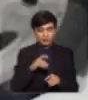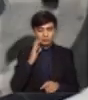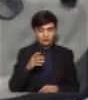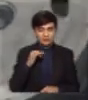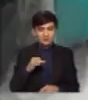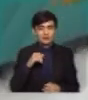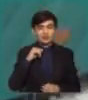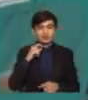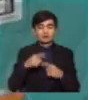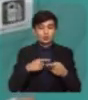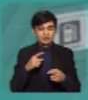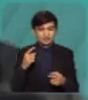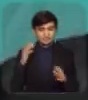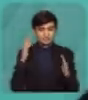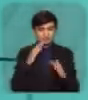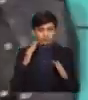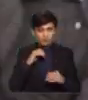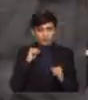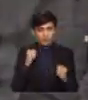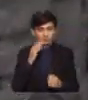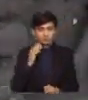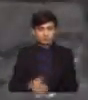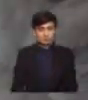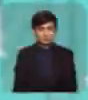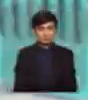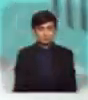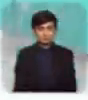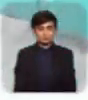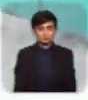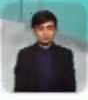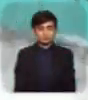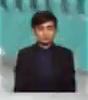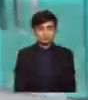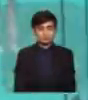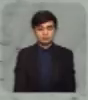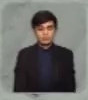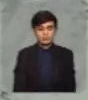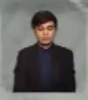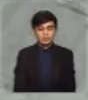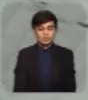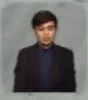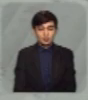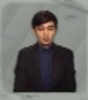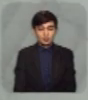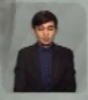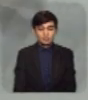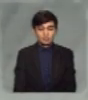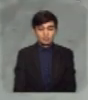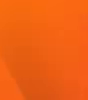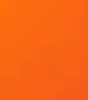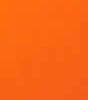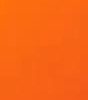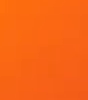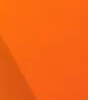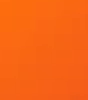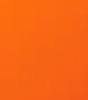ждут еще одну волну непогоды. Кому туда? Вот пусть спецовку кинет и выйдет. Людмила Батюшкина, Ирина Нинашева, Информбюро, Карагандинская